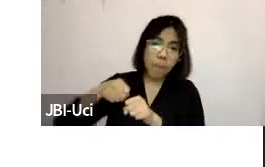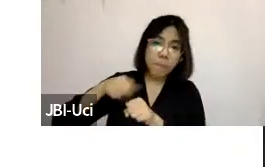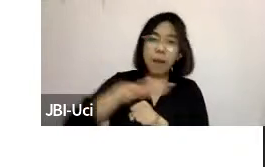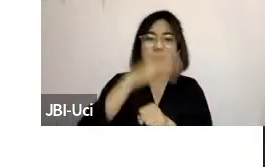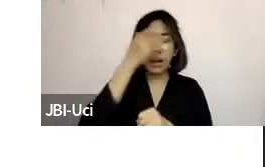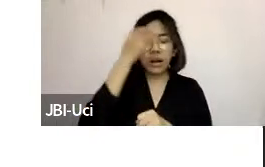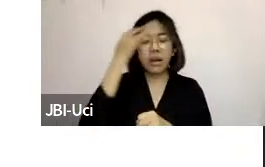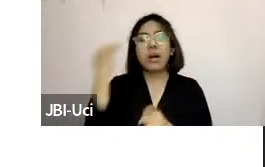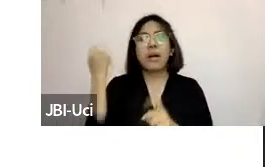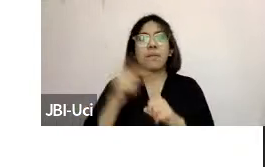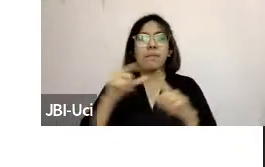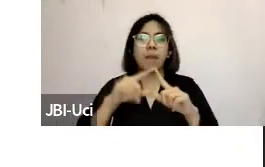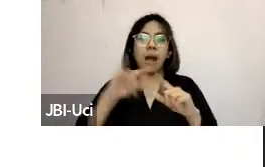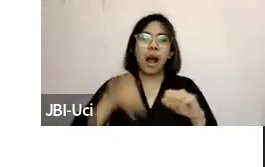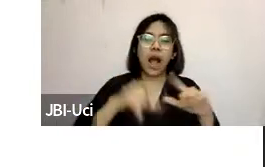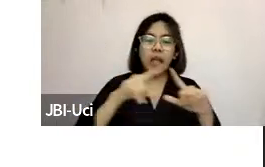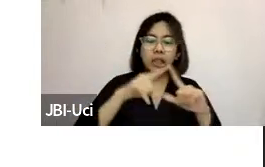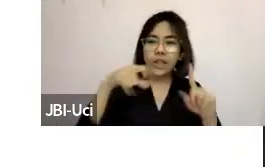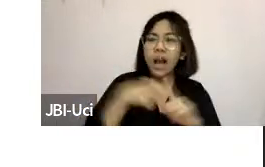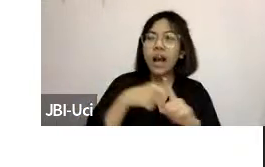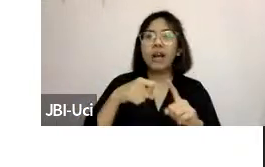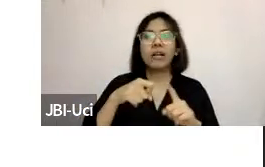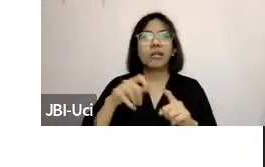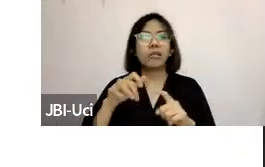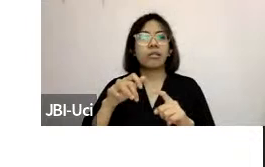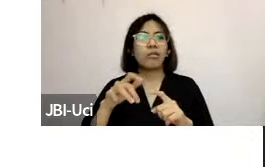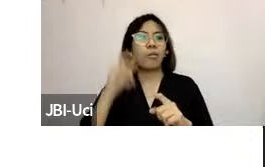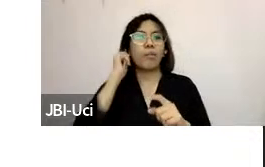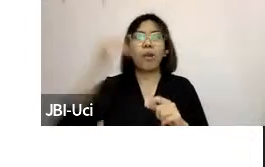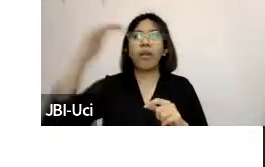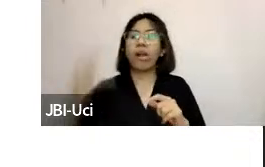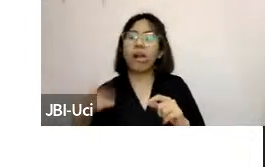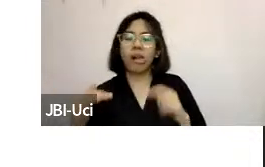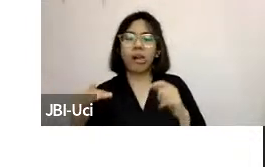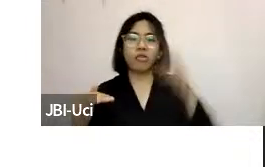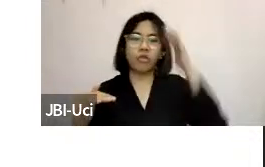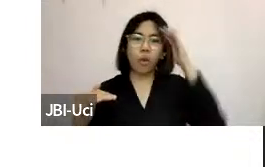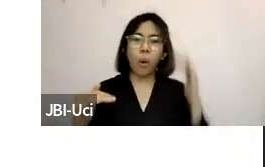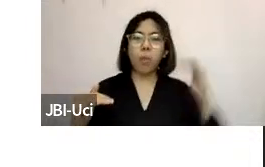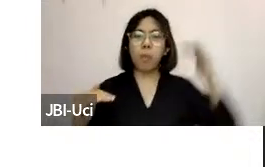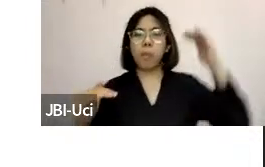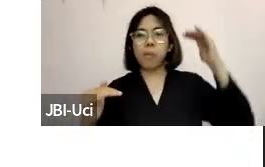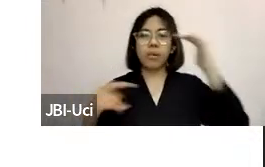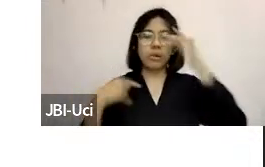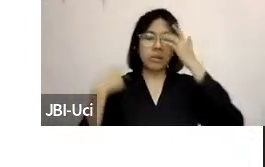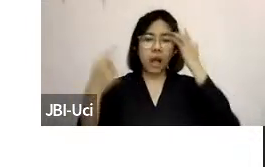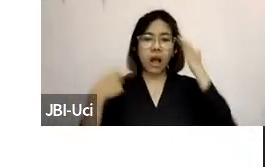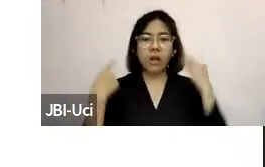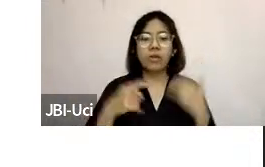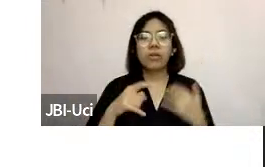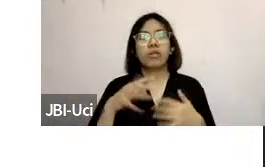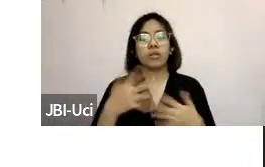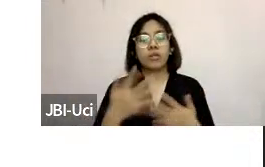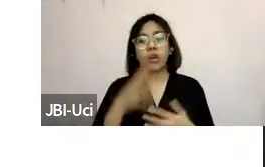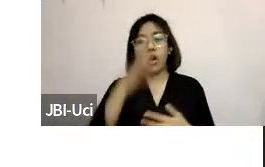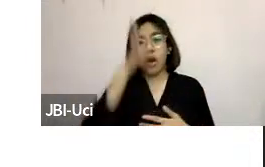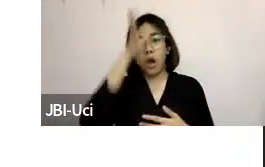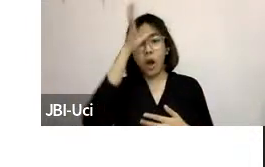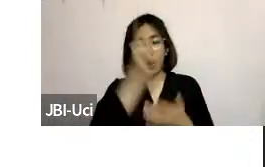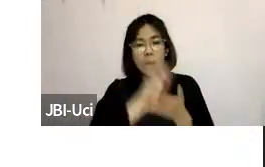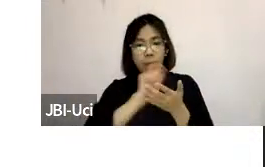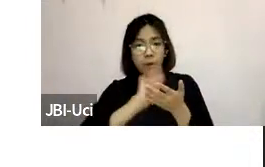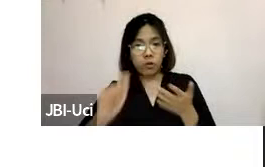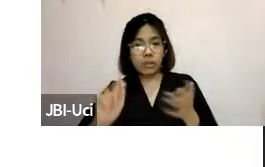pendapatan tidak kena pajak dan lain-lainnya dan artinya seperti banyak menurut sudah mengatakan bahasa